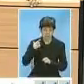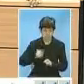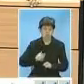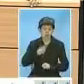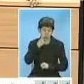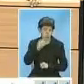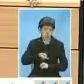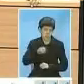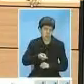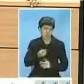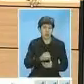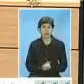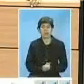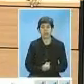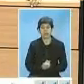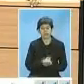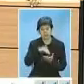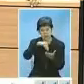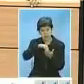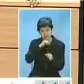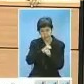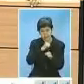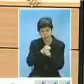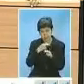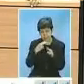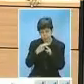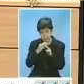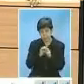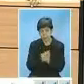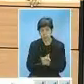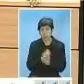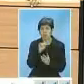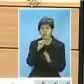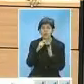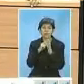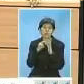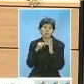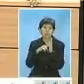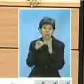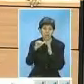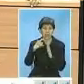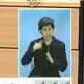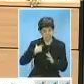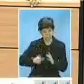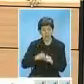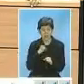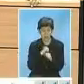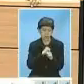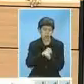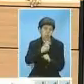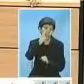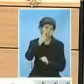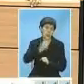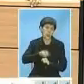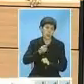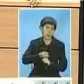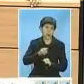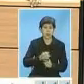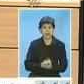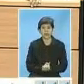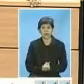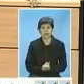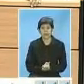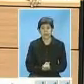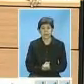อยู่มีสำนักงานทนายความชื่อสำนักงานสุนัยทนายความยังทำงานอยู่ครับ